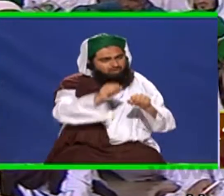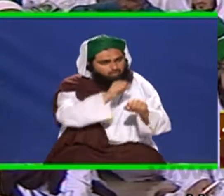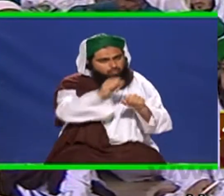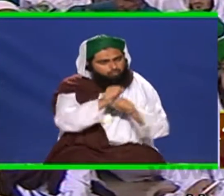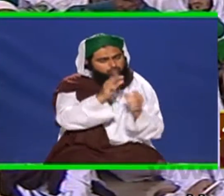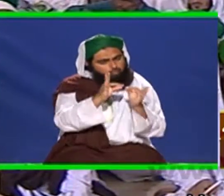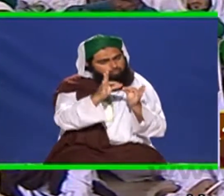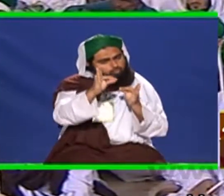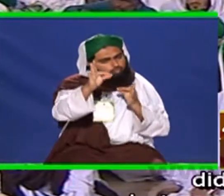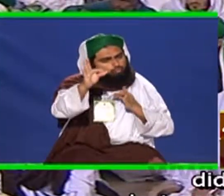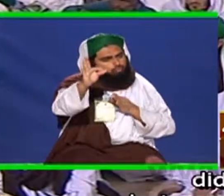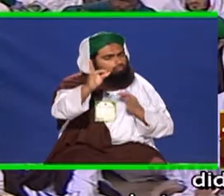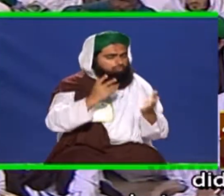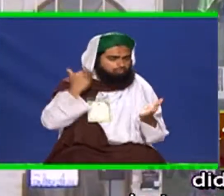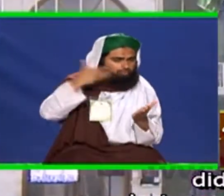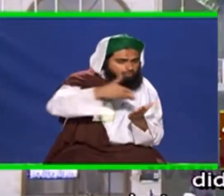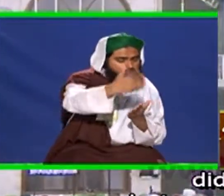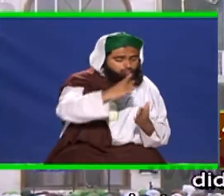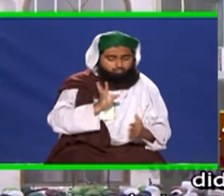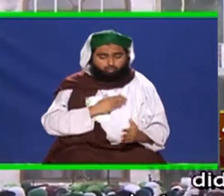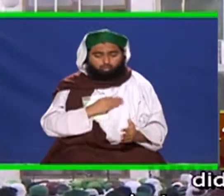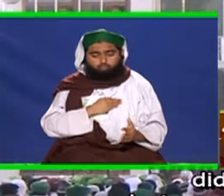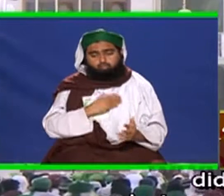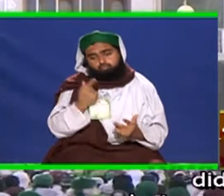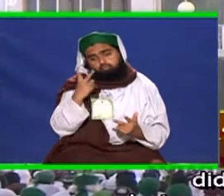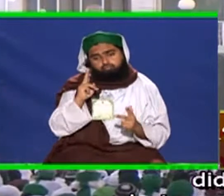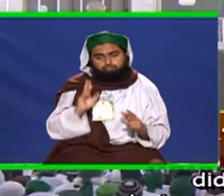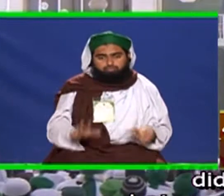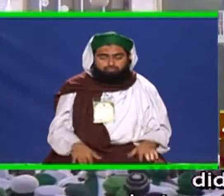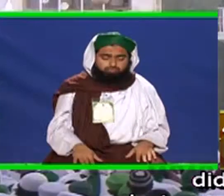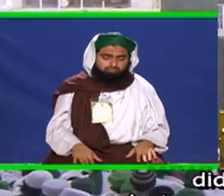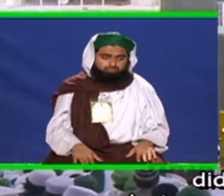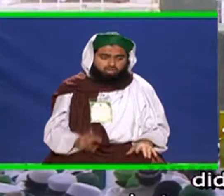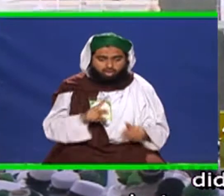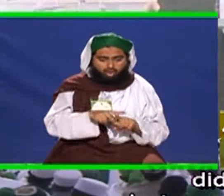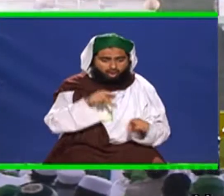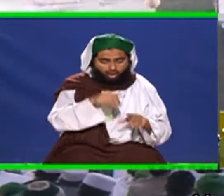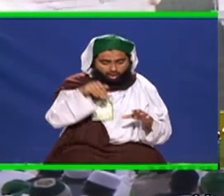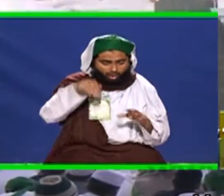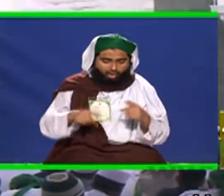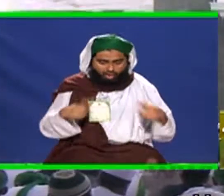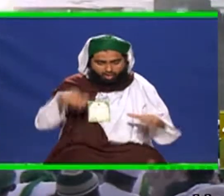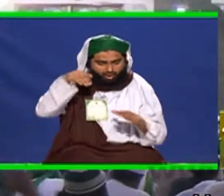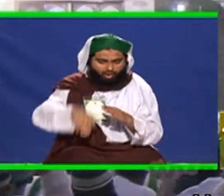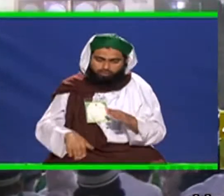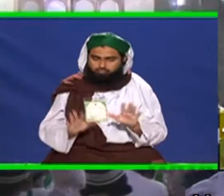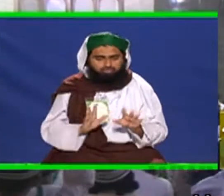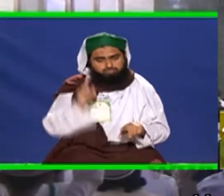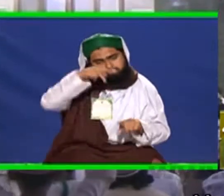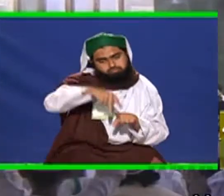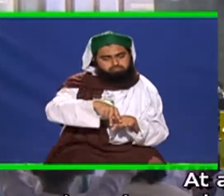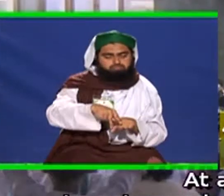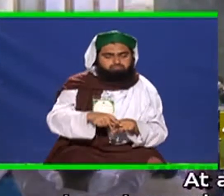ہوا تھا طاعون سے کہ وہ نیچے نہیں اترتا تھا گھوڑے سے، کہیں مجھے جراثیم لگ جائیں گے طاعون کے. وہ گھوڑے ہی پر سو جاتا